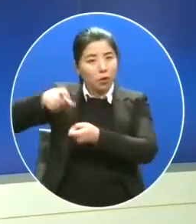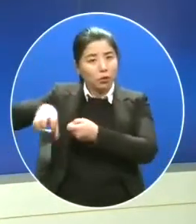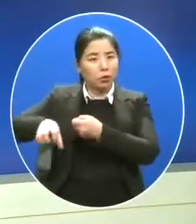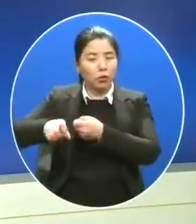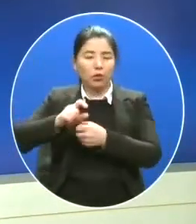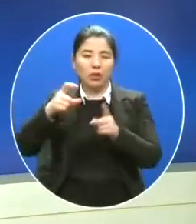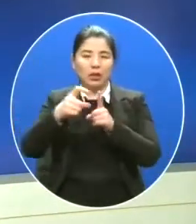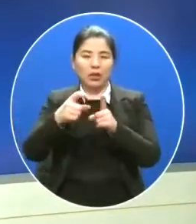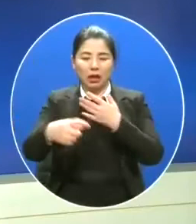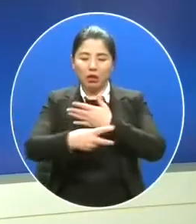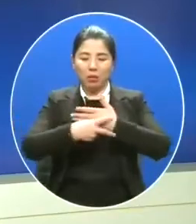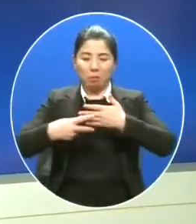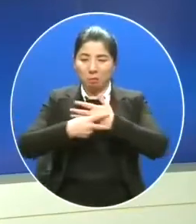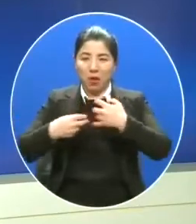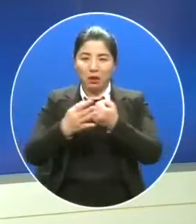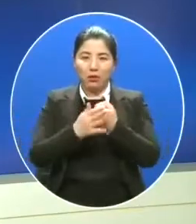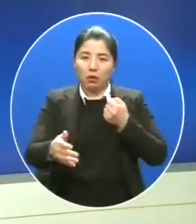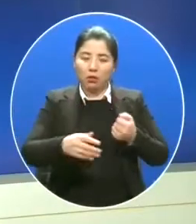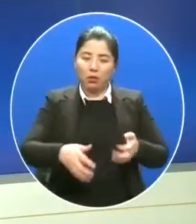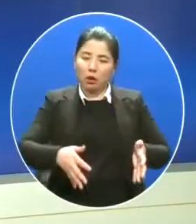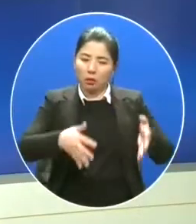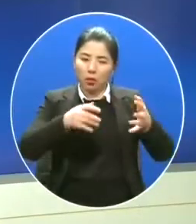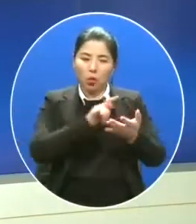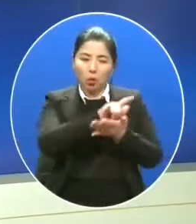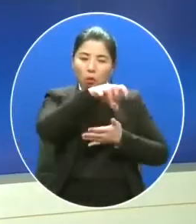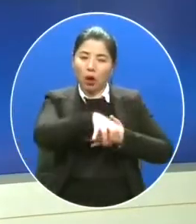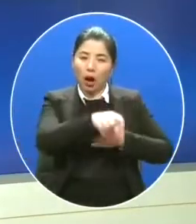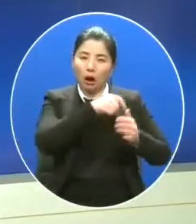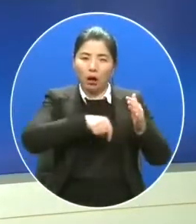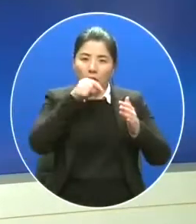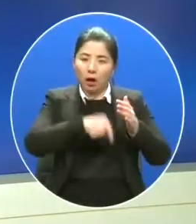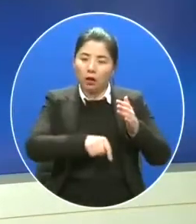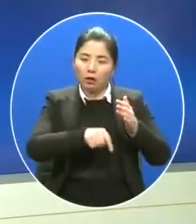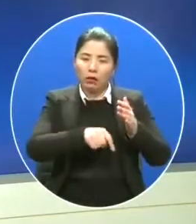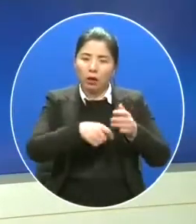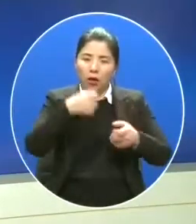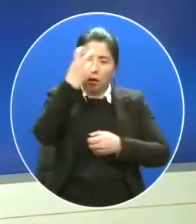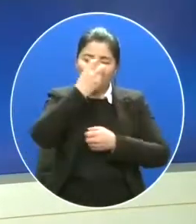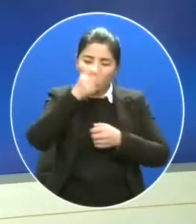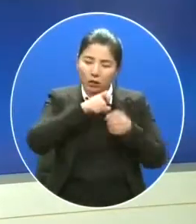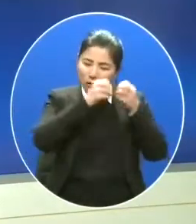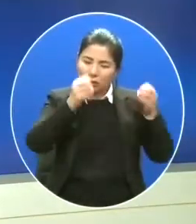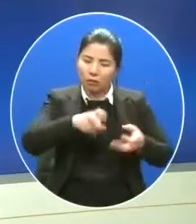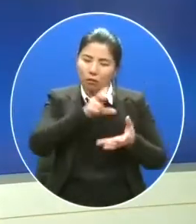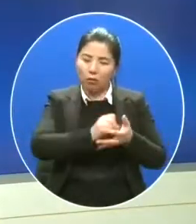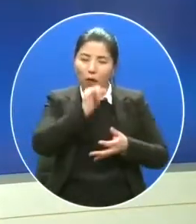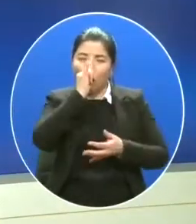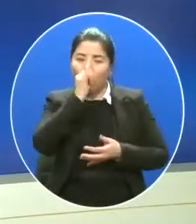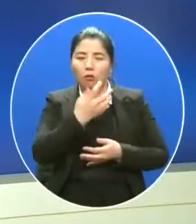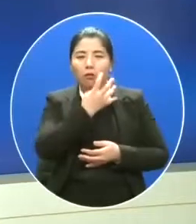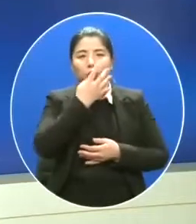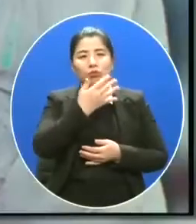때문에 청주공항의 검역 시스템에 큰 문제가 있는 것으로 받아들여질 우려가 있습니다.